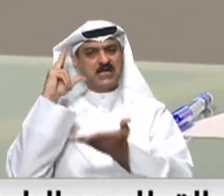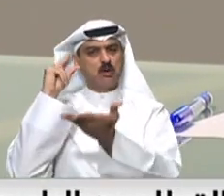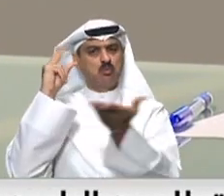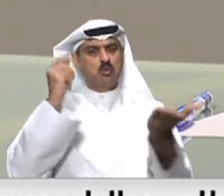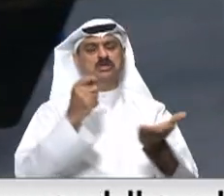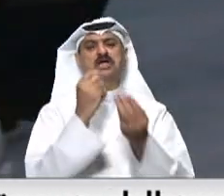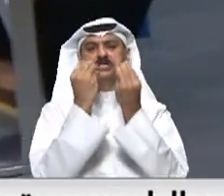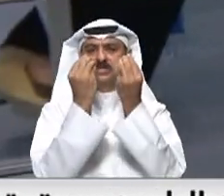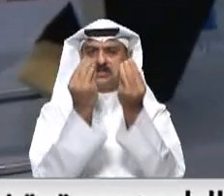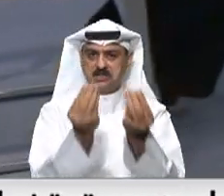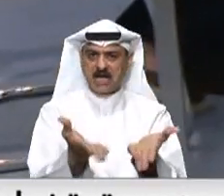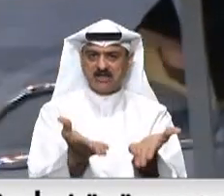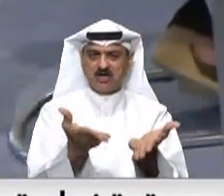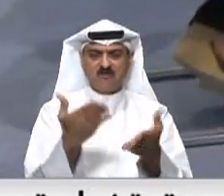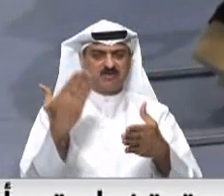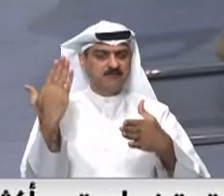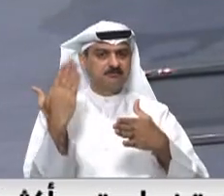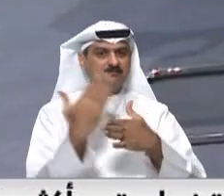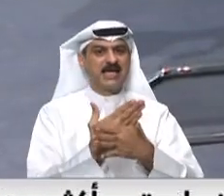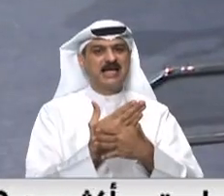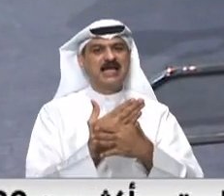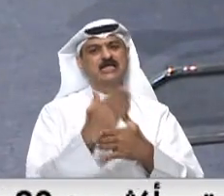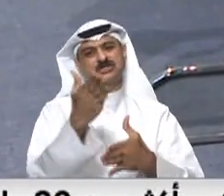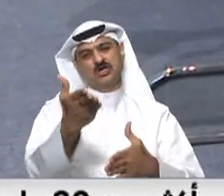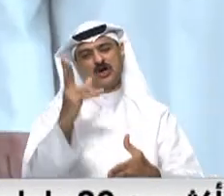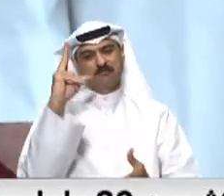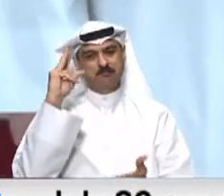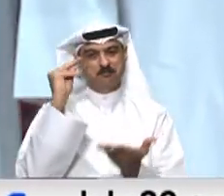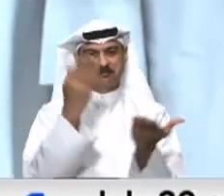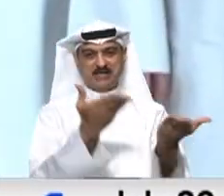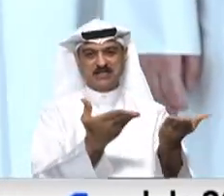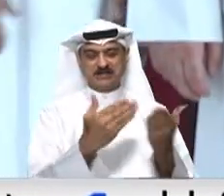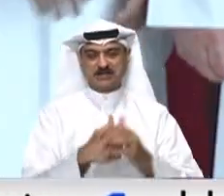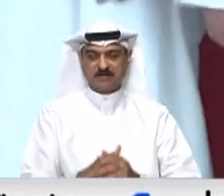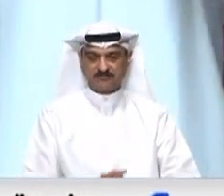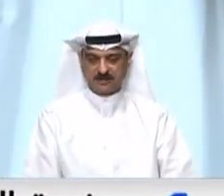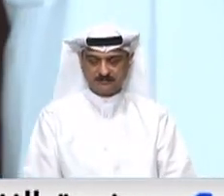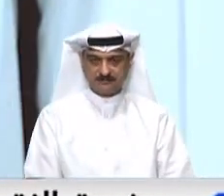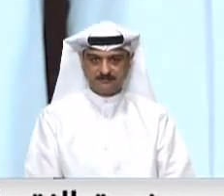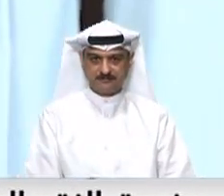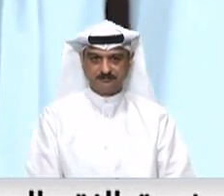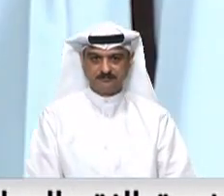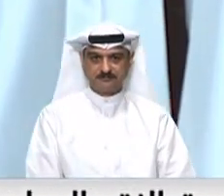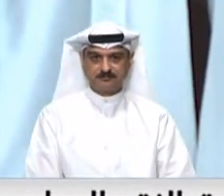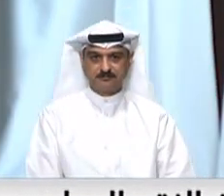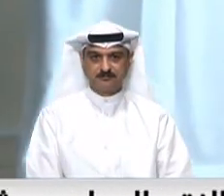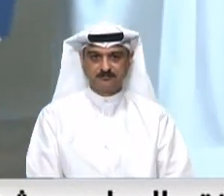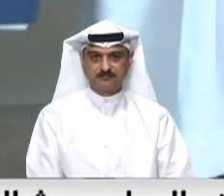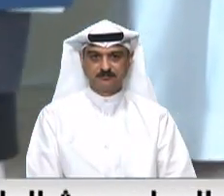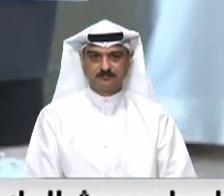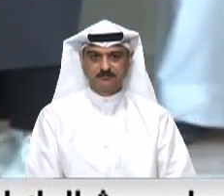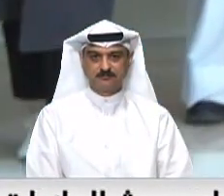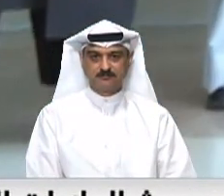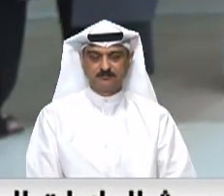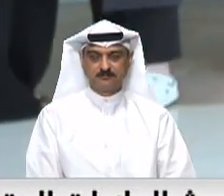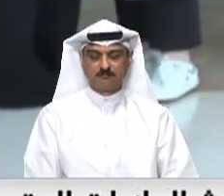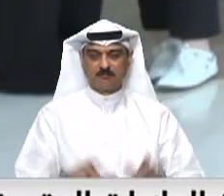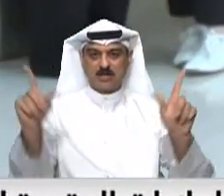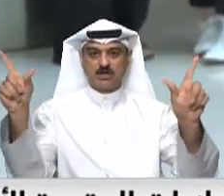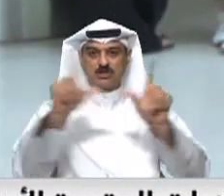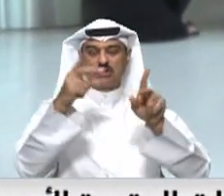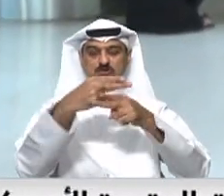الذين هم بامس الحاجه للمساعده وتلبيه الاحتياجات الاكثر الحاحا جان